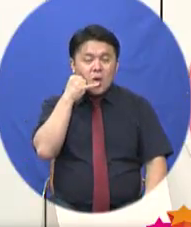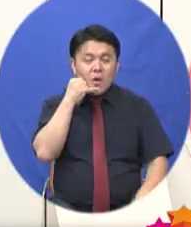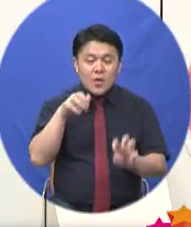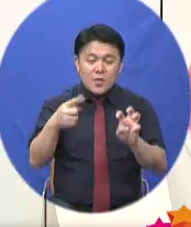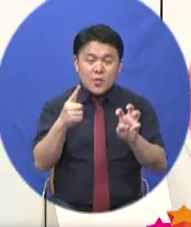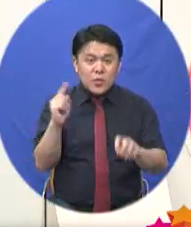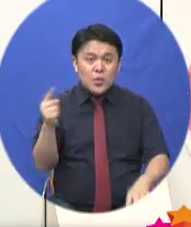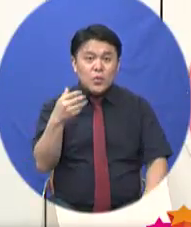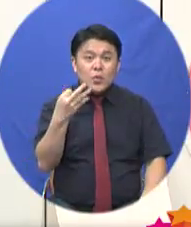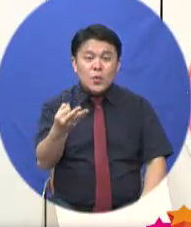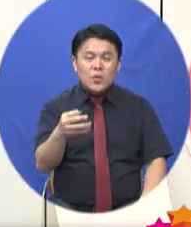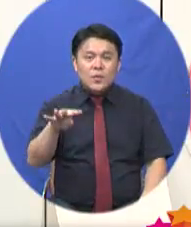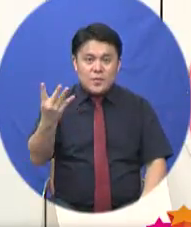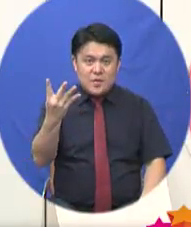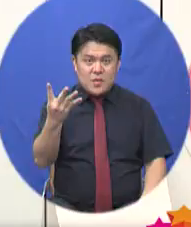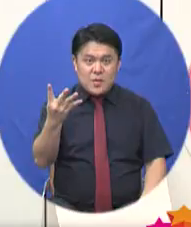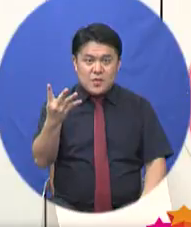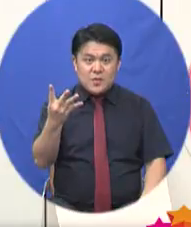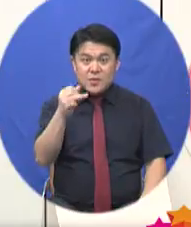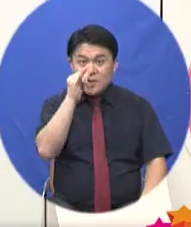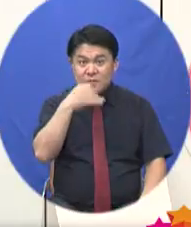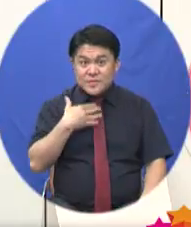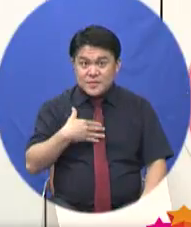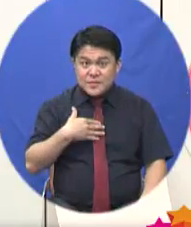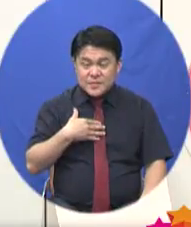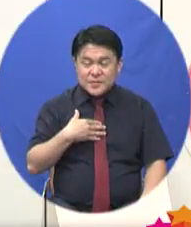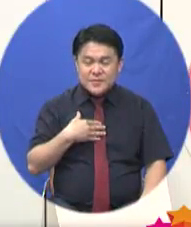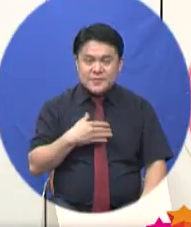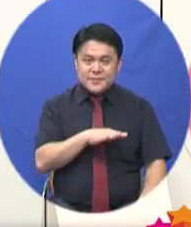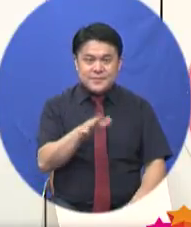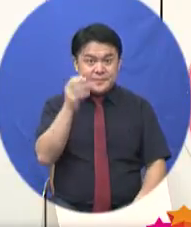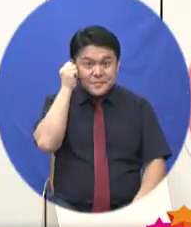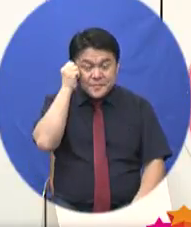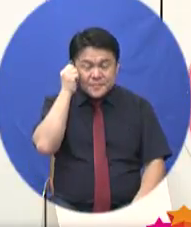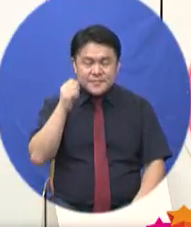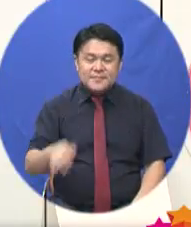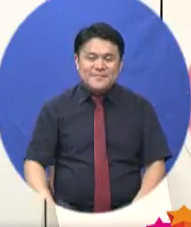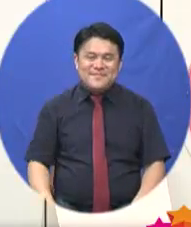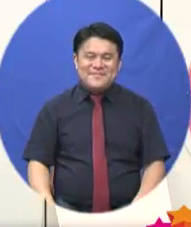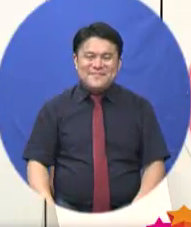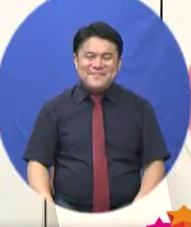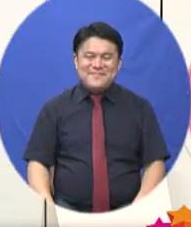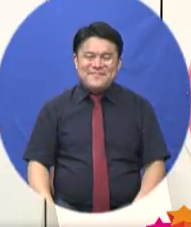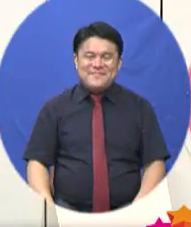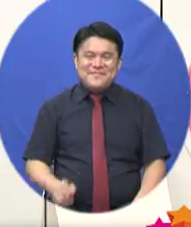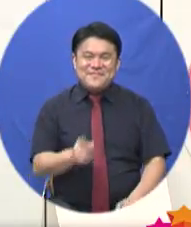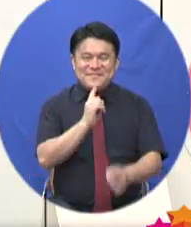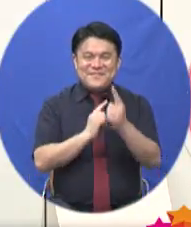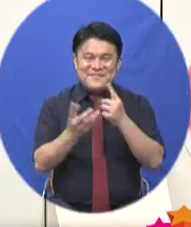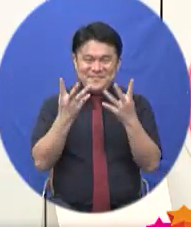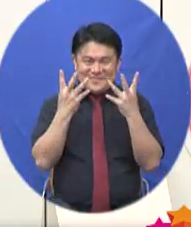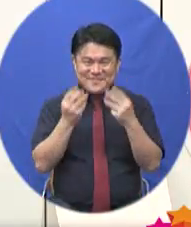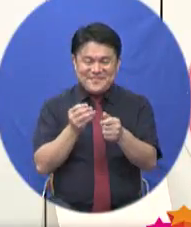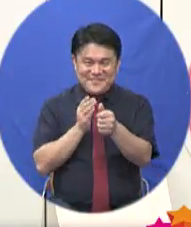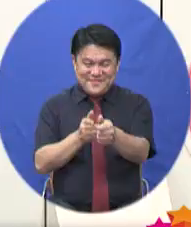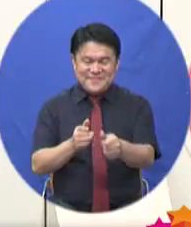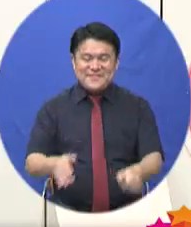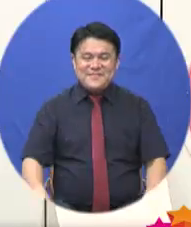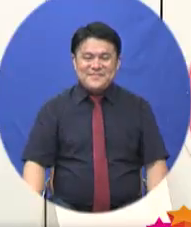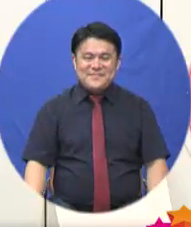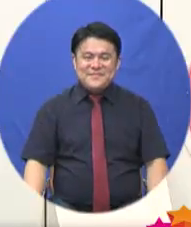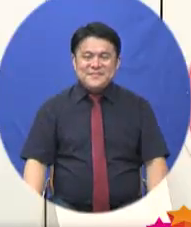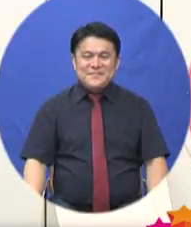30표당 400원이 부과되고 있으니까요. 참고하시고 좋은 신청 많이